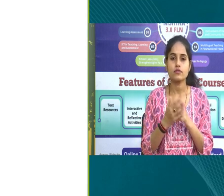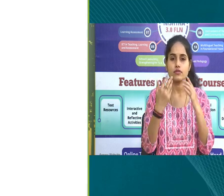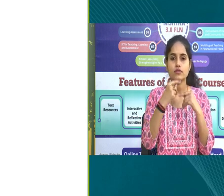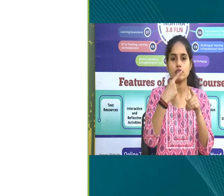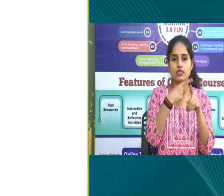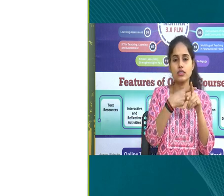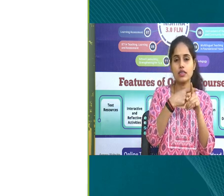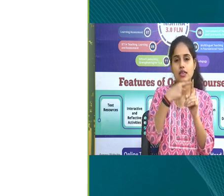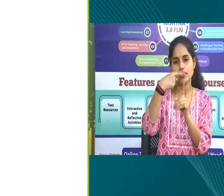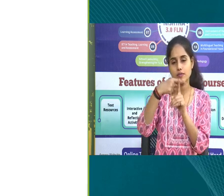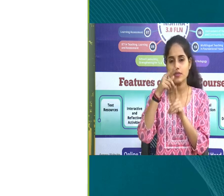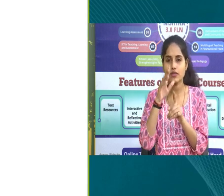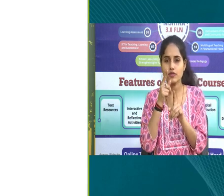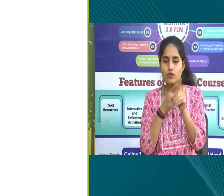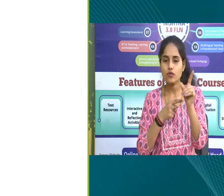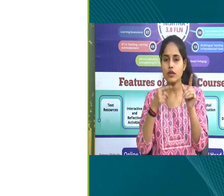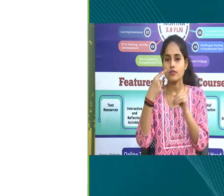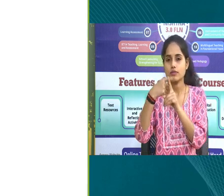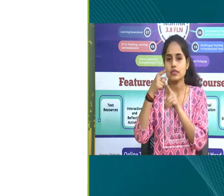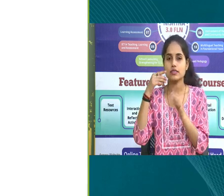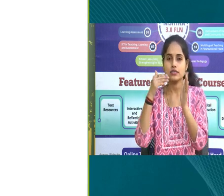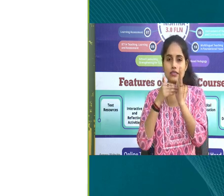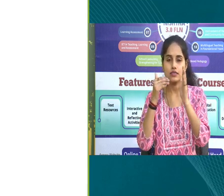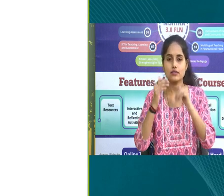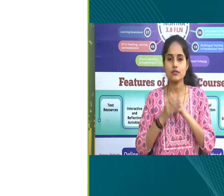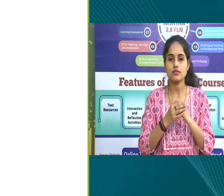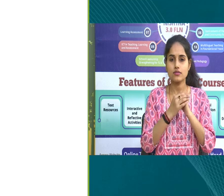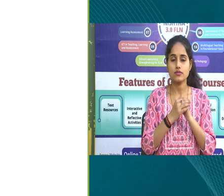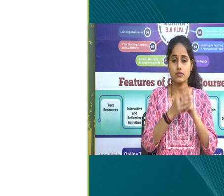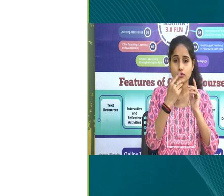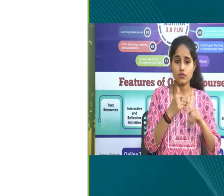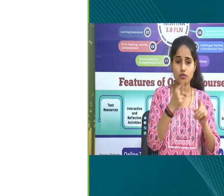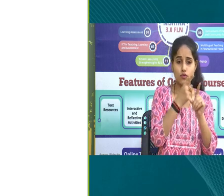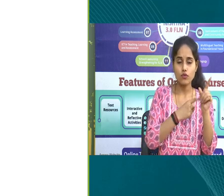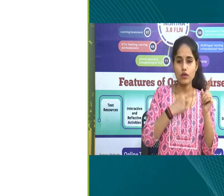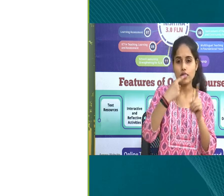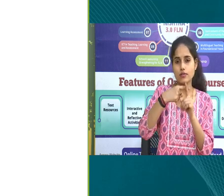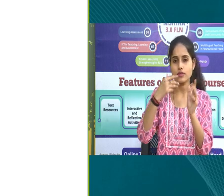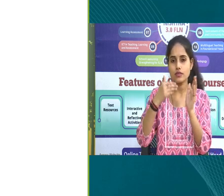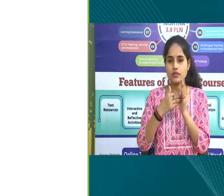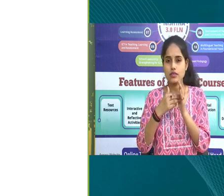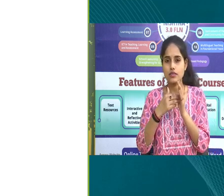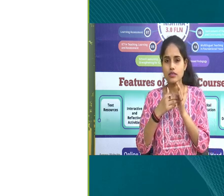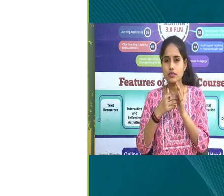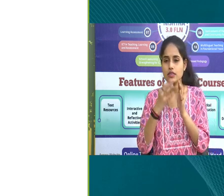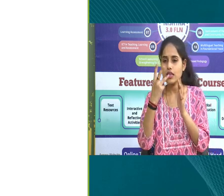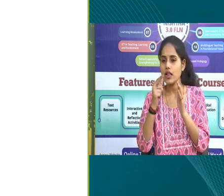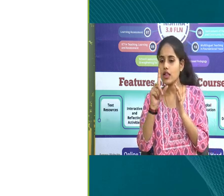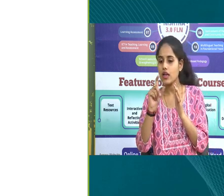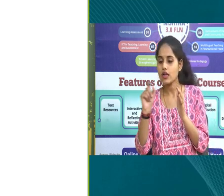एक्स प्लस ए प्लस स ए प्लस स प्लस